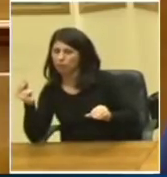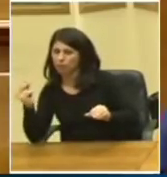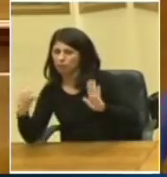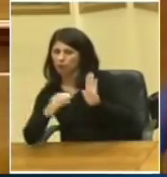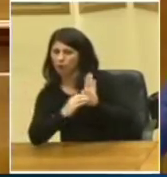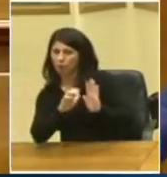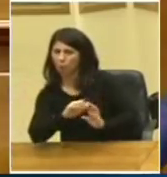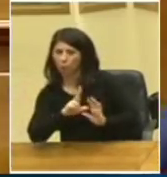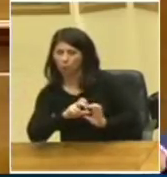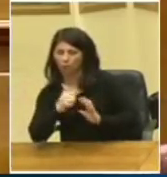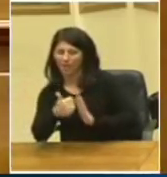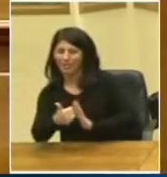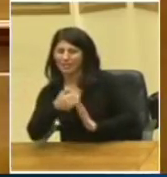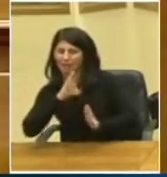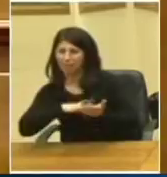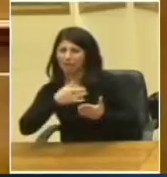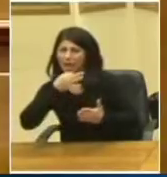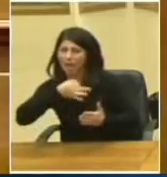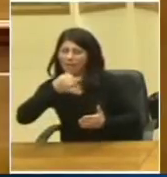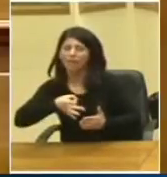άρθρο 86, την ερμηνευτική δήλωση.